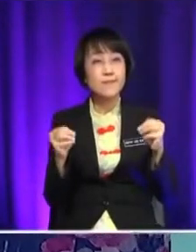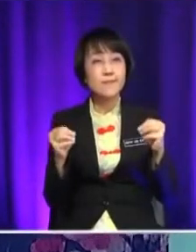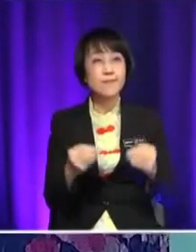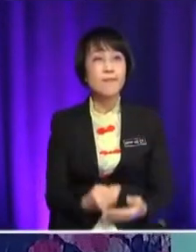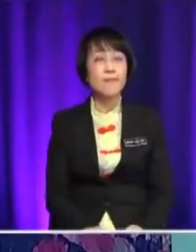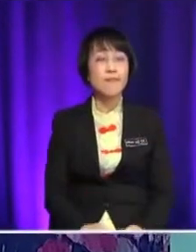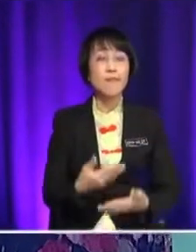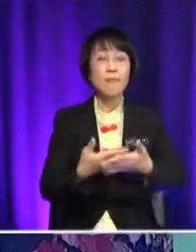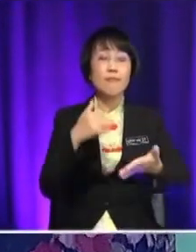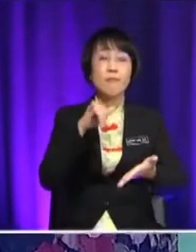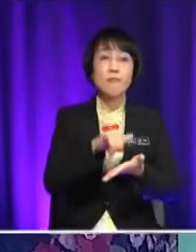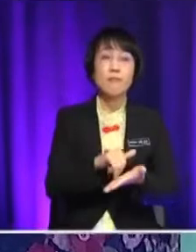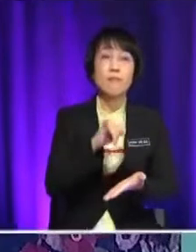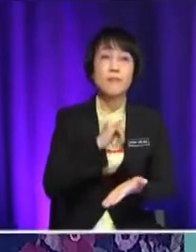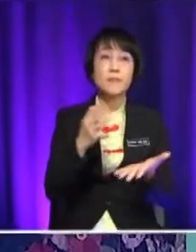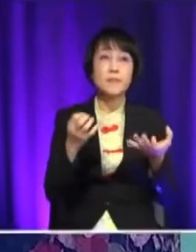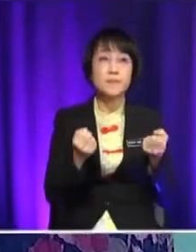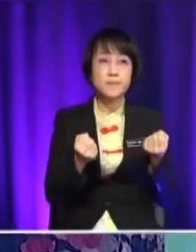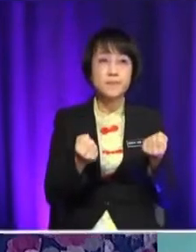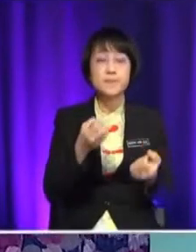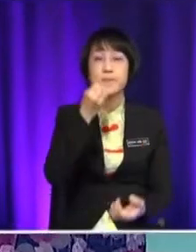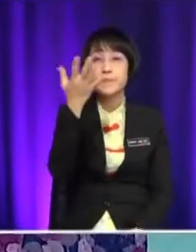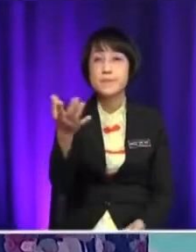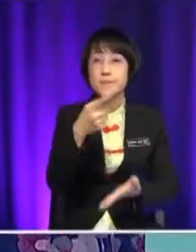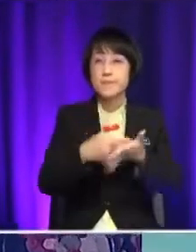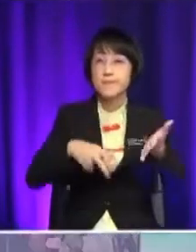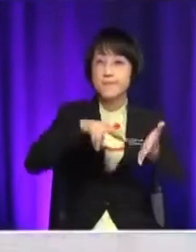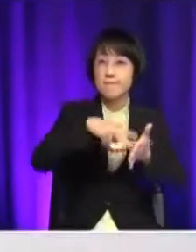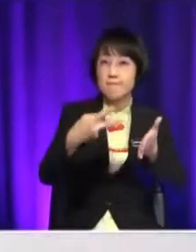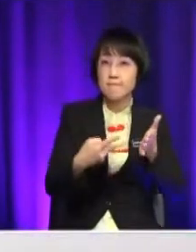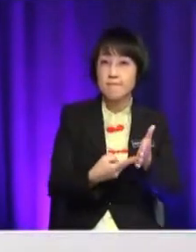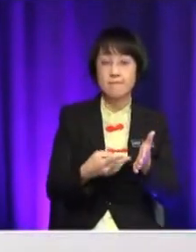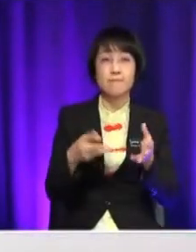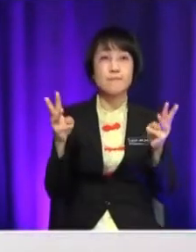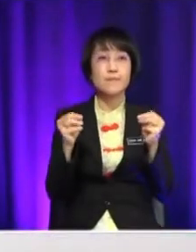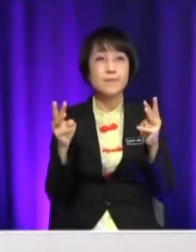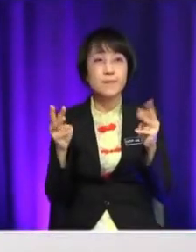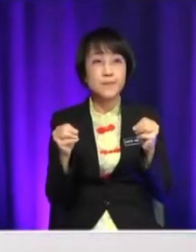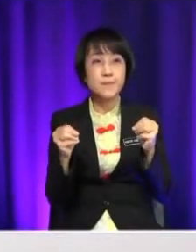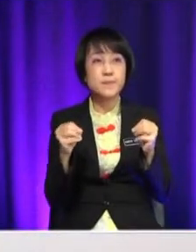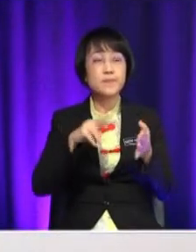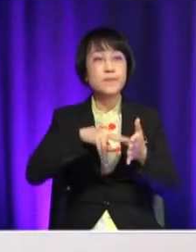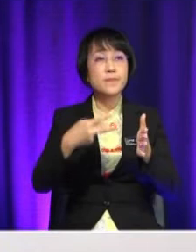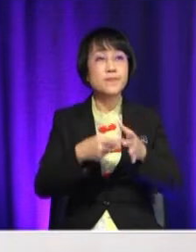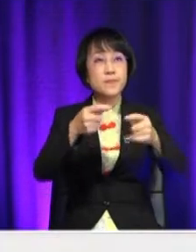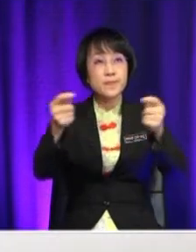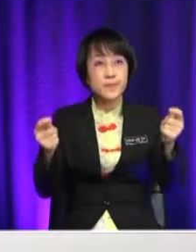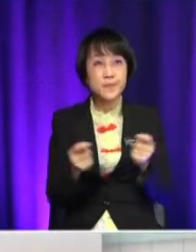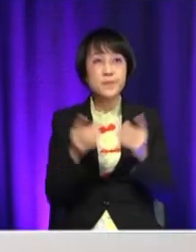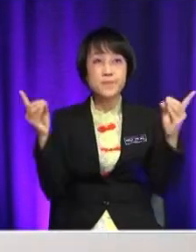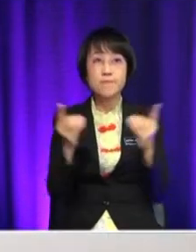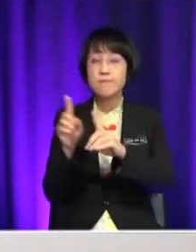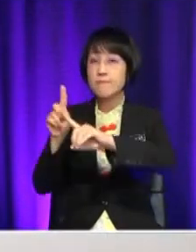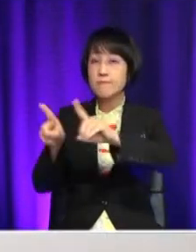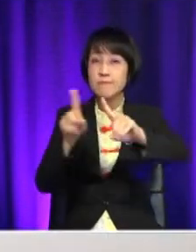tu saya nak nyatakan dulu apa maksud forum ya. Forum ialah tempat pertemuan pelbagai peserta ataupun ahli forum